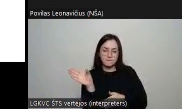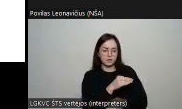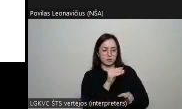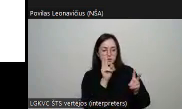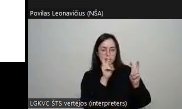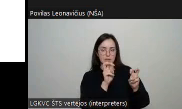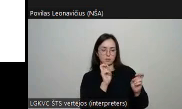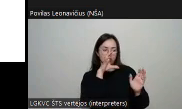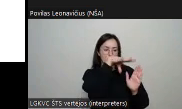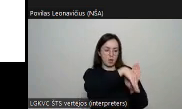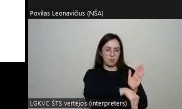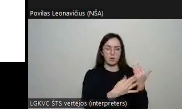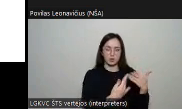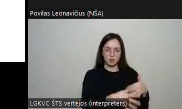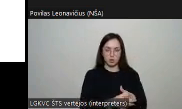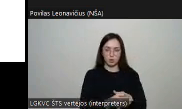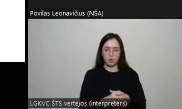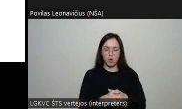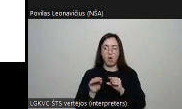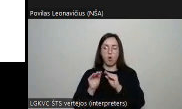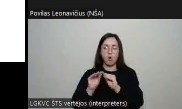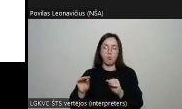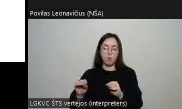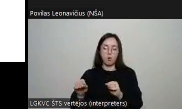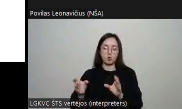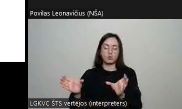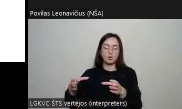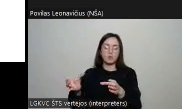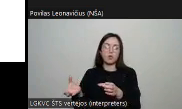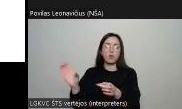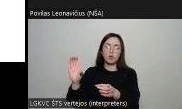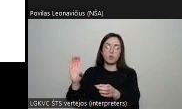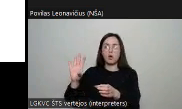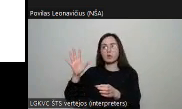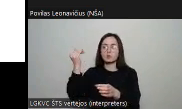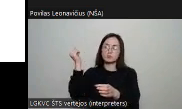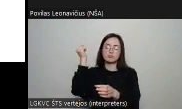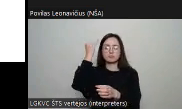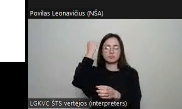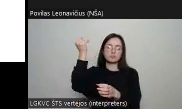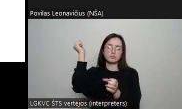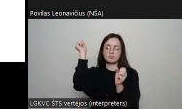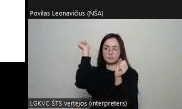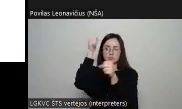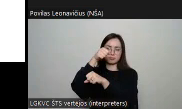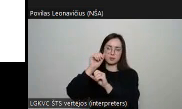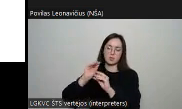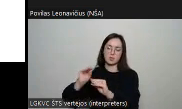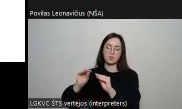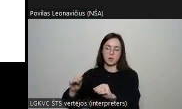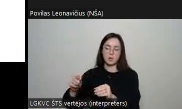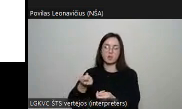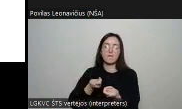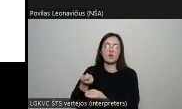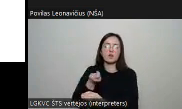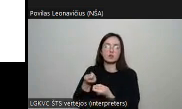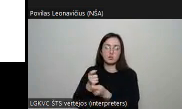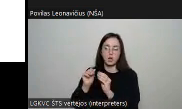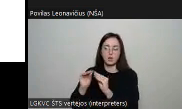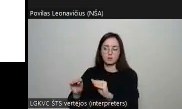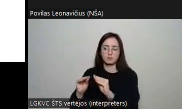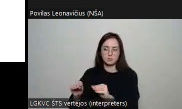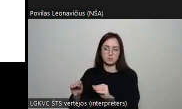kad dauguma mokytojų ima ir ugdo ten, sakykime, kokią, nu, kokią ten verslumo kokią temą. Ir visa